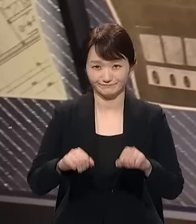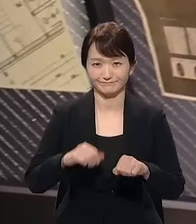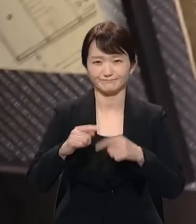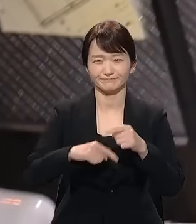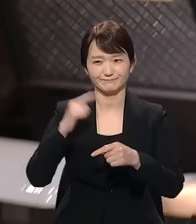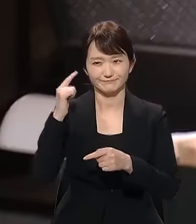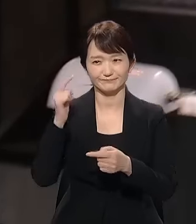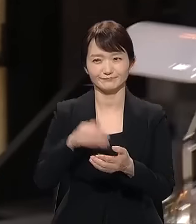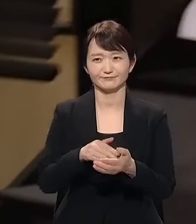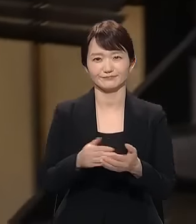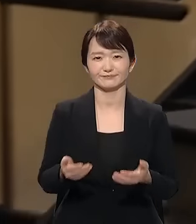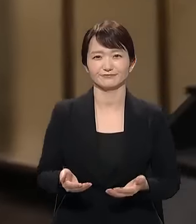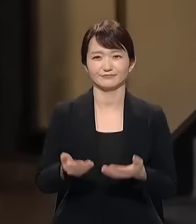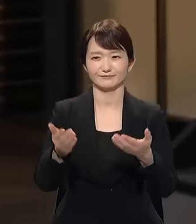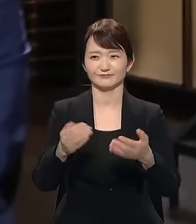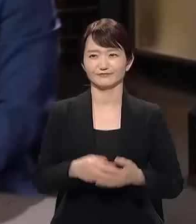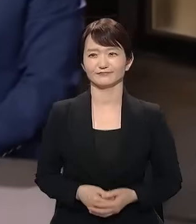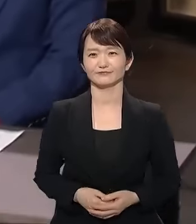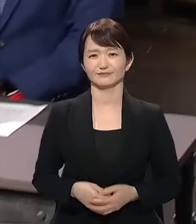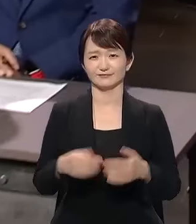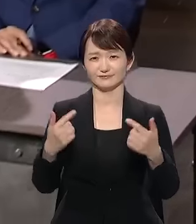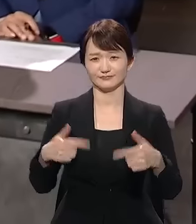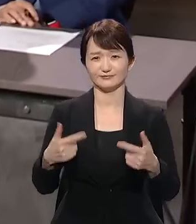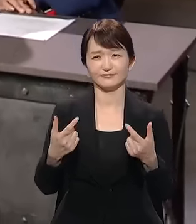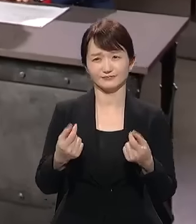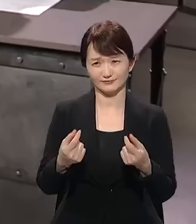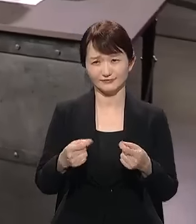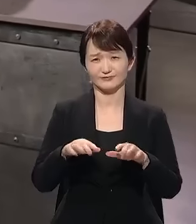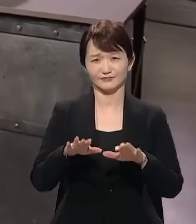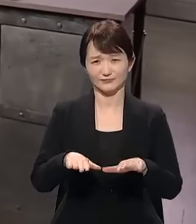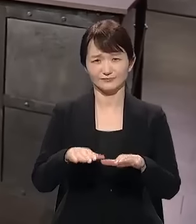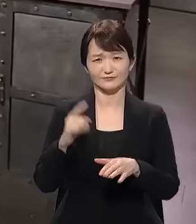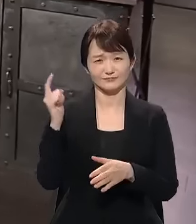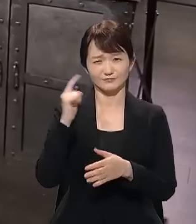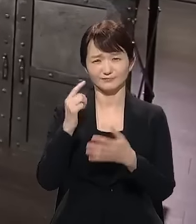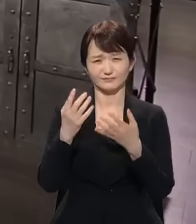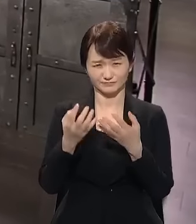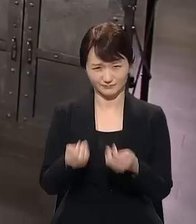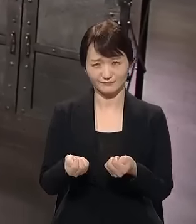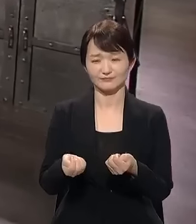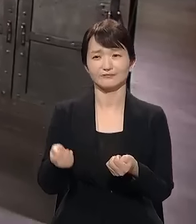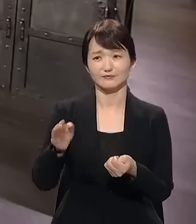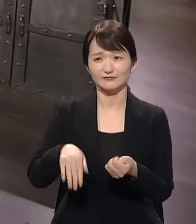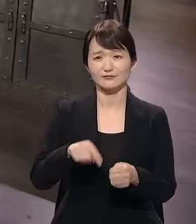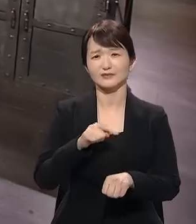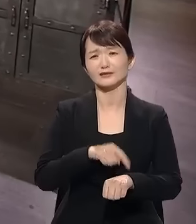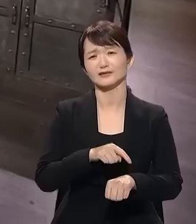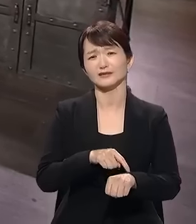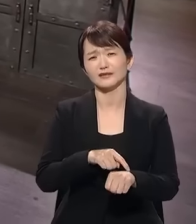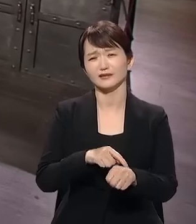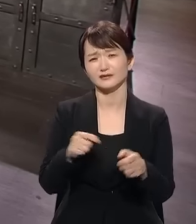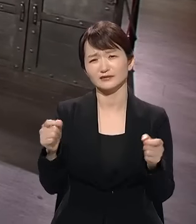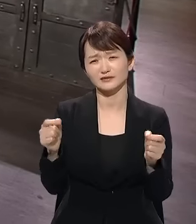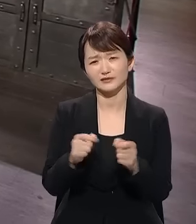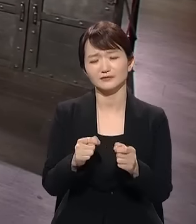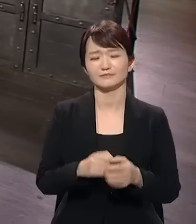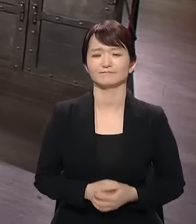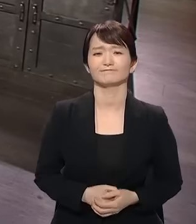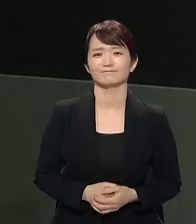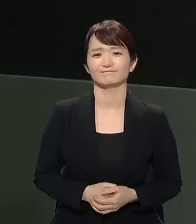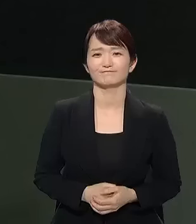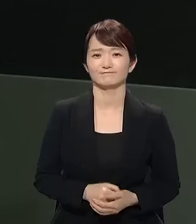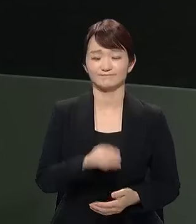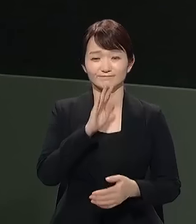깨르롱 안녕하십니까? 아유, 항상 그렇듯이 오늘도 드릴 말씀은 너무 많은데요. 아, 시간이 없어. 좋습니다.